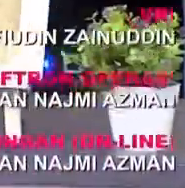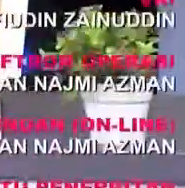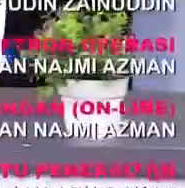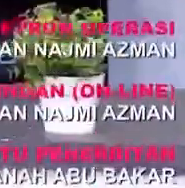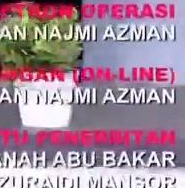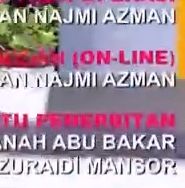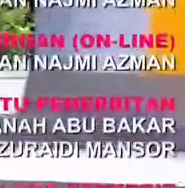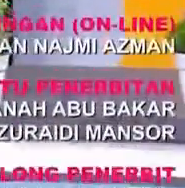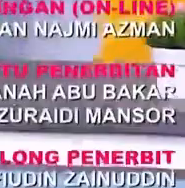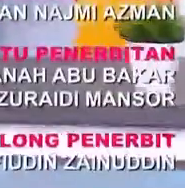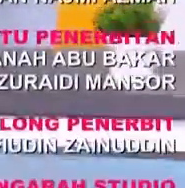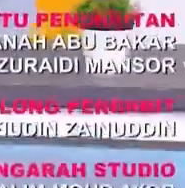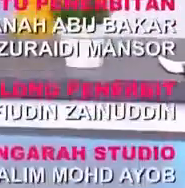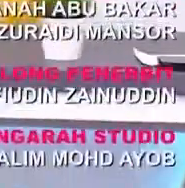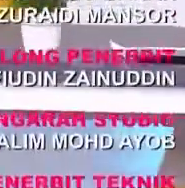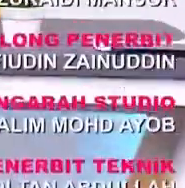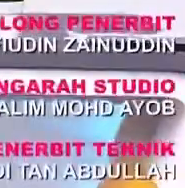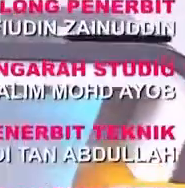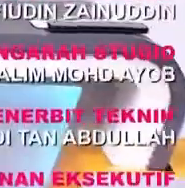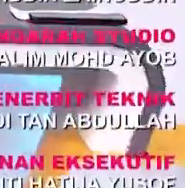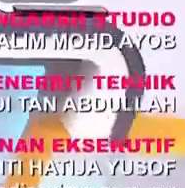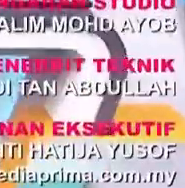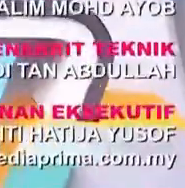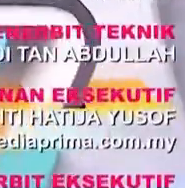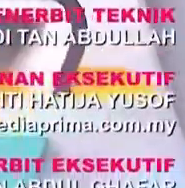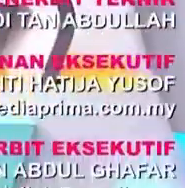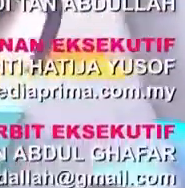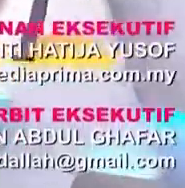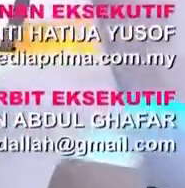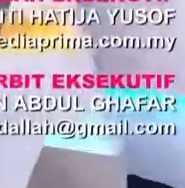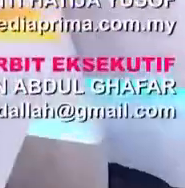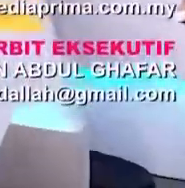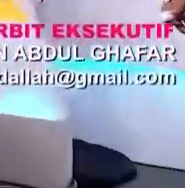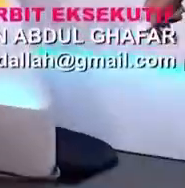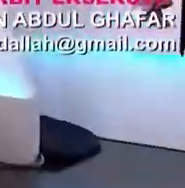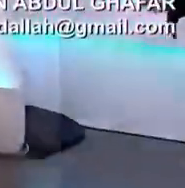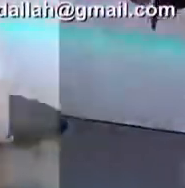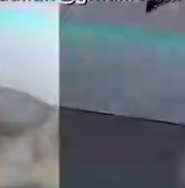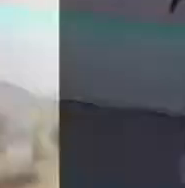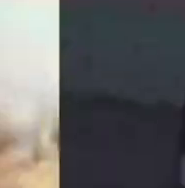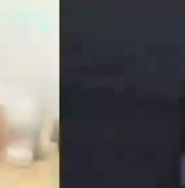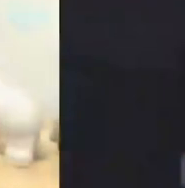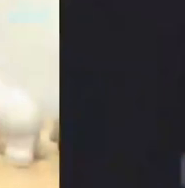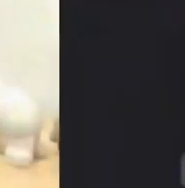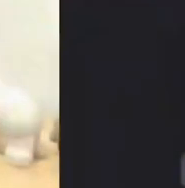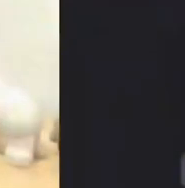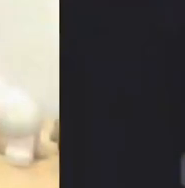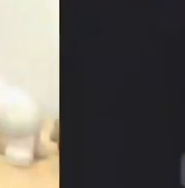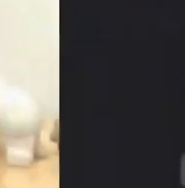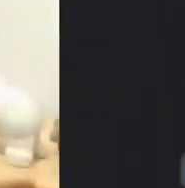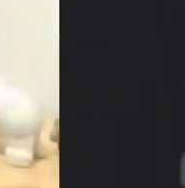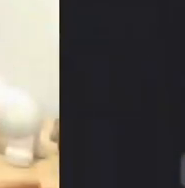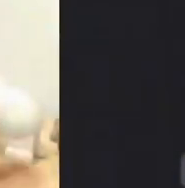Hai anak, kau di antara berjuta nikmat yang dikurnia,